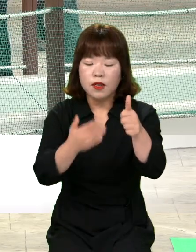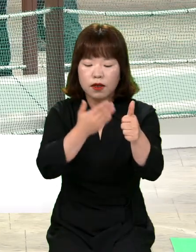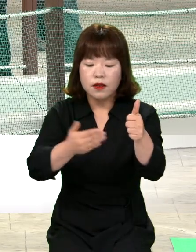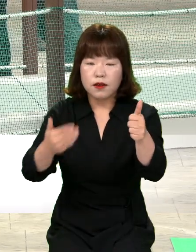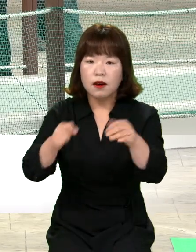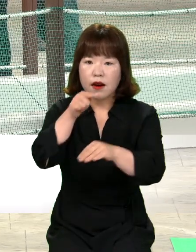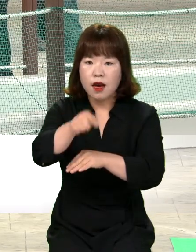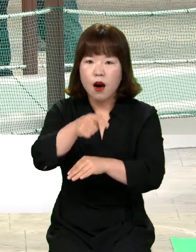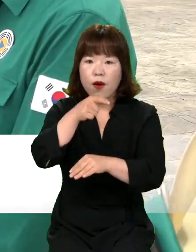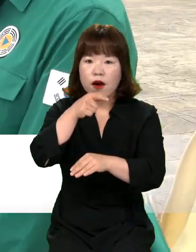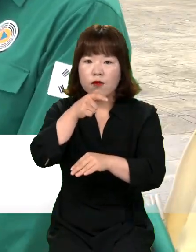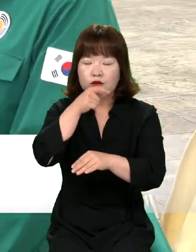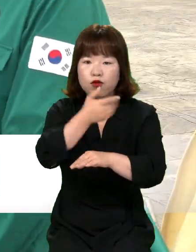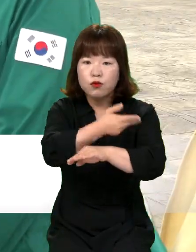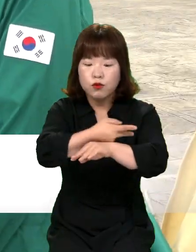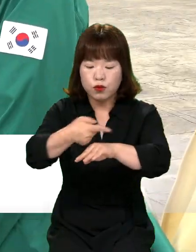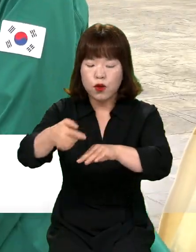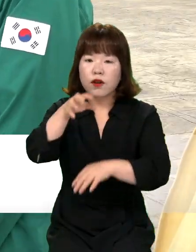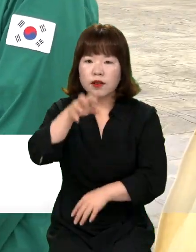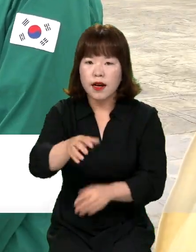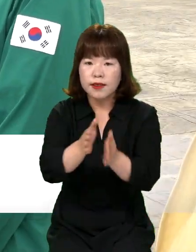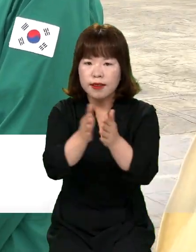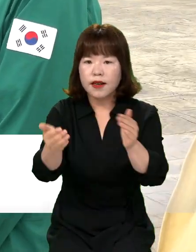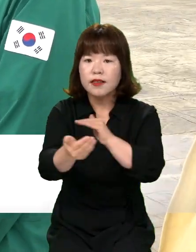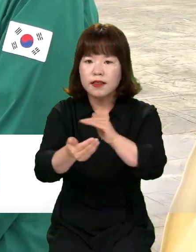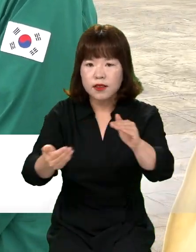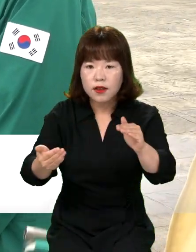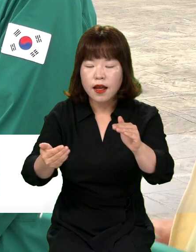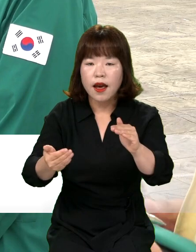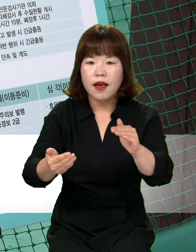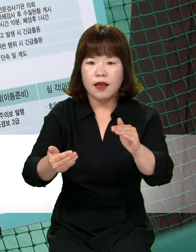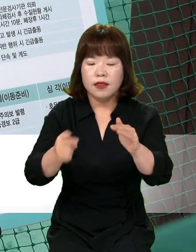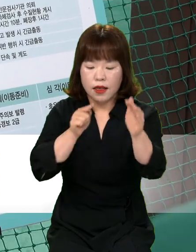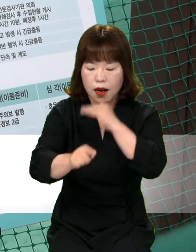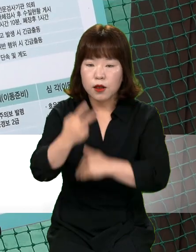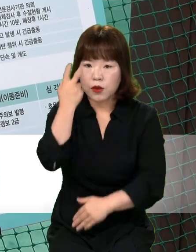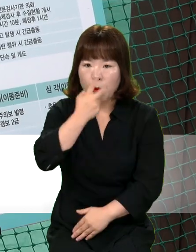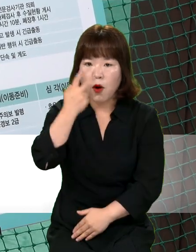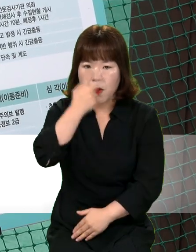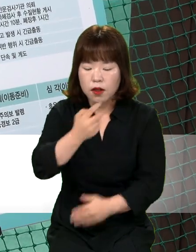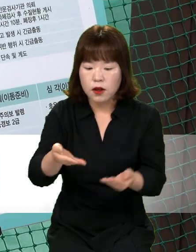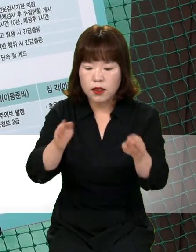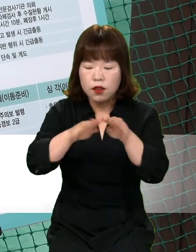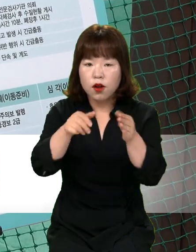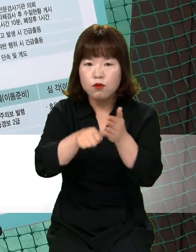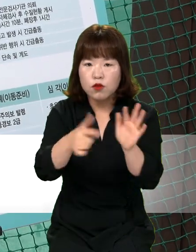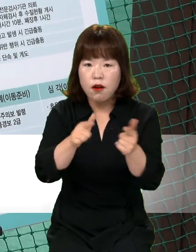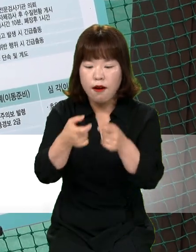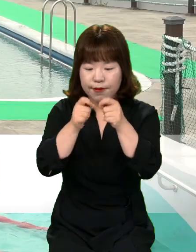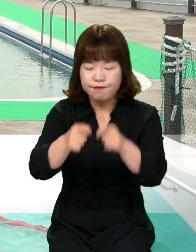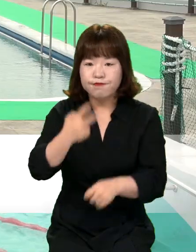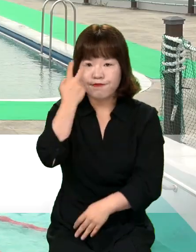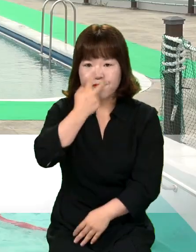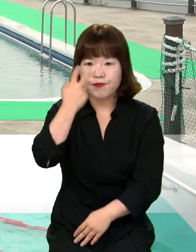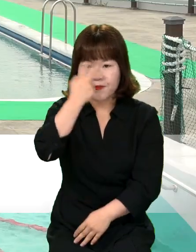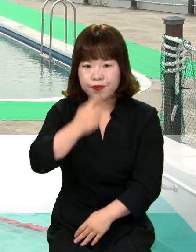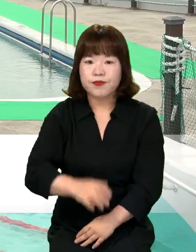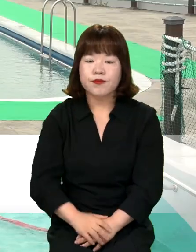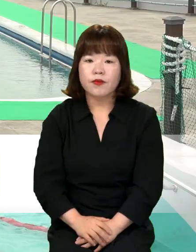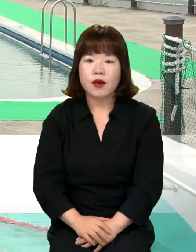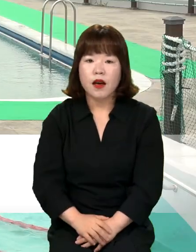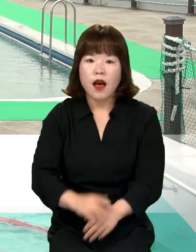포항시는 12일 형산강 야외 물놀이장 본격 개장 전 마무리 현장 점검을 실시해 시설물 전반을 세심하게